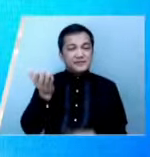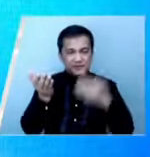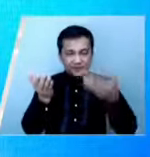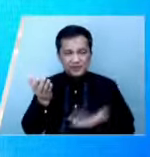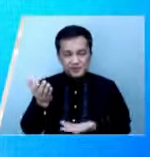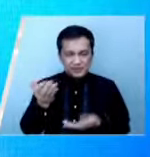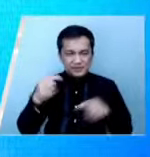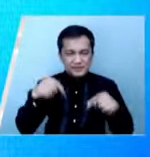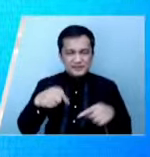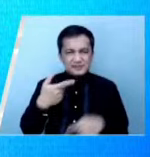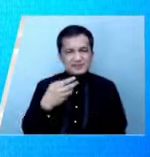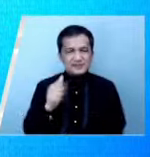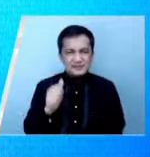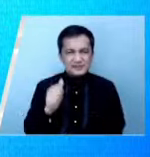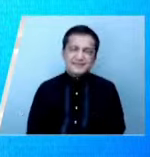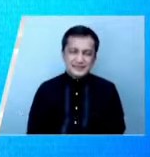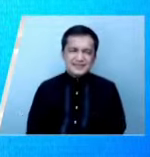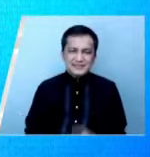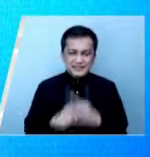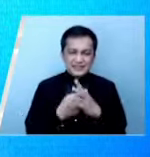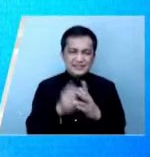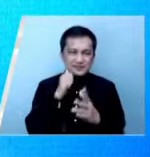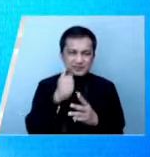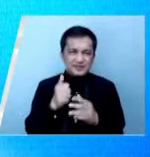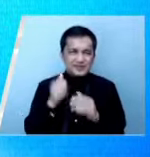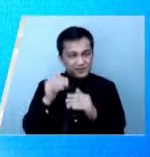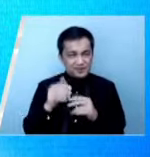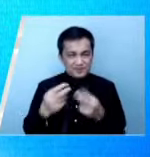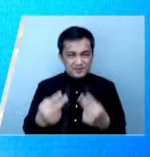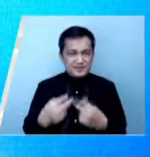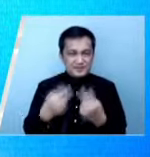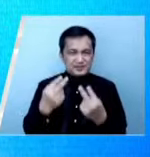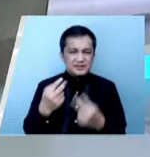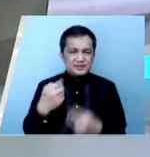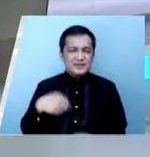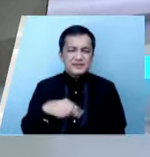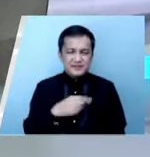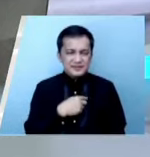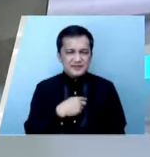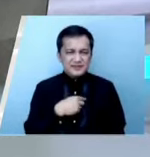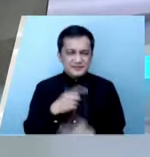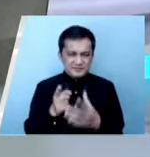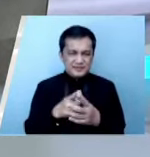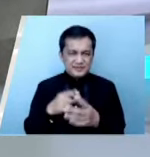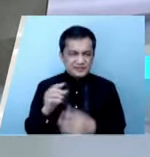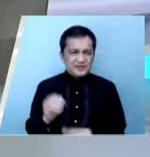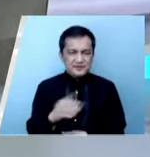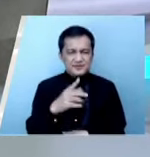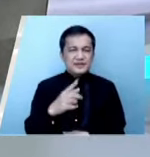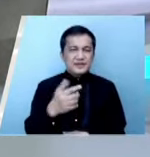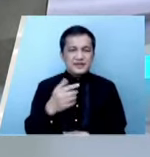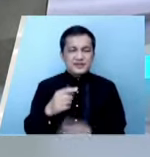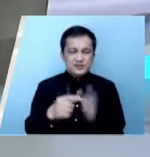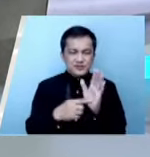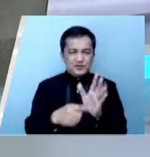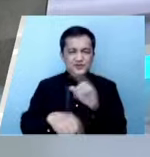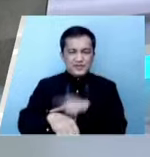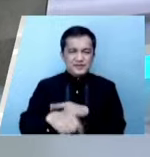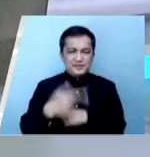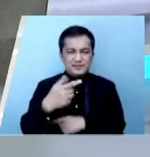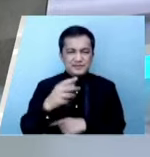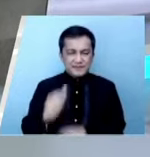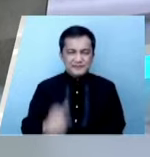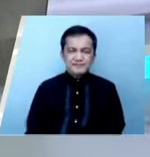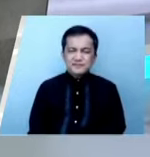dito sa GMA starting tomorrow. So sana po panoorin niyo po ang aming first episode ng It's Showtime sa GMA. Ano ba ang